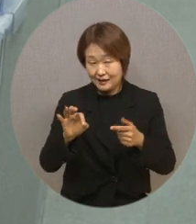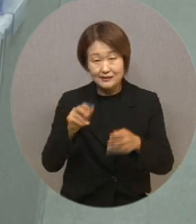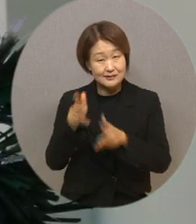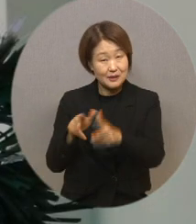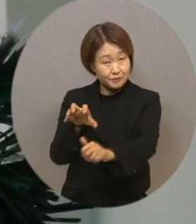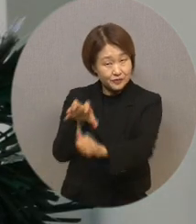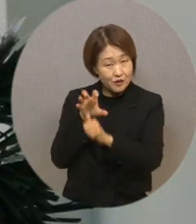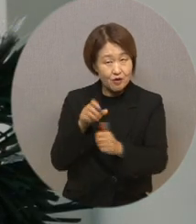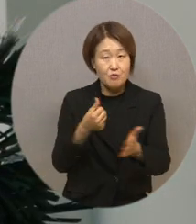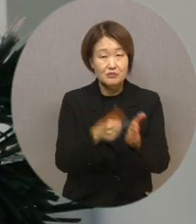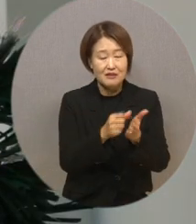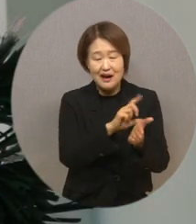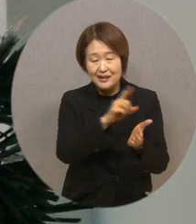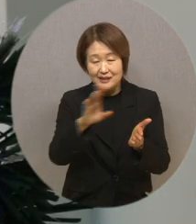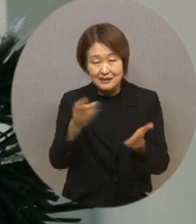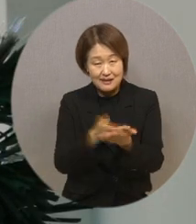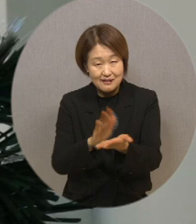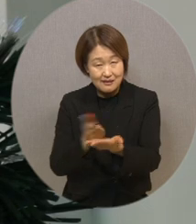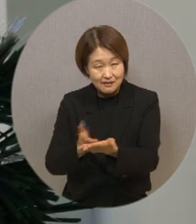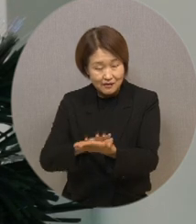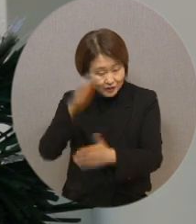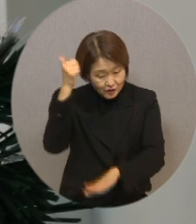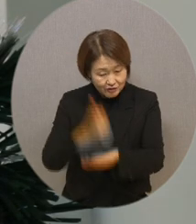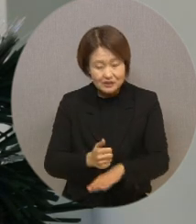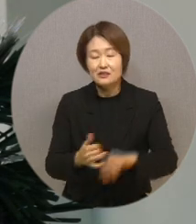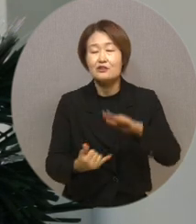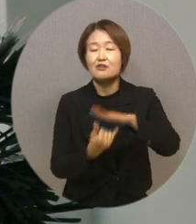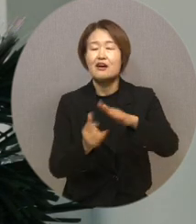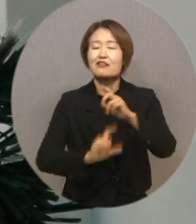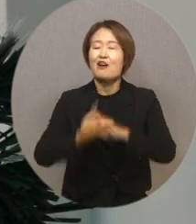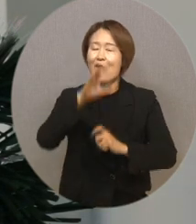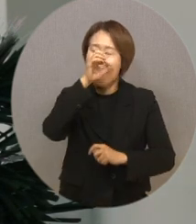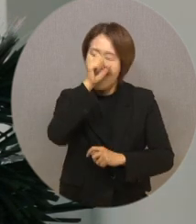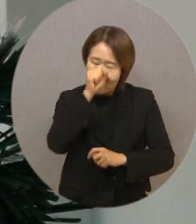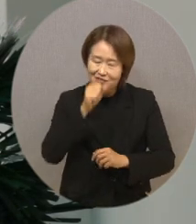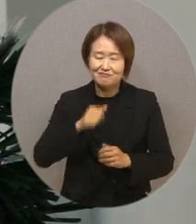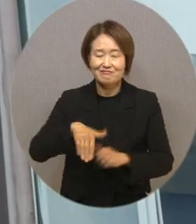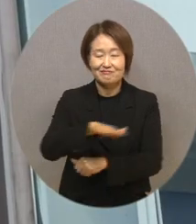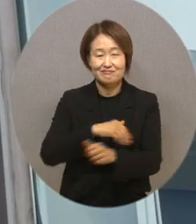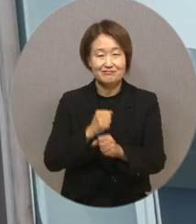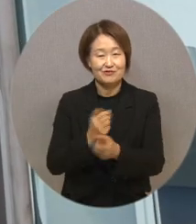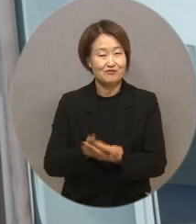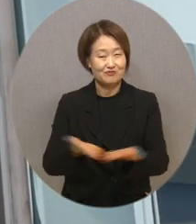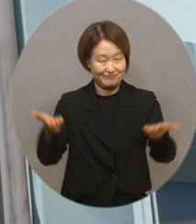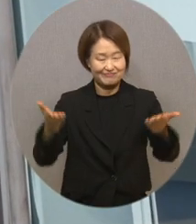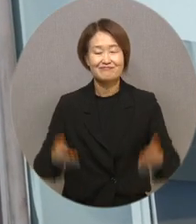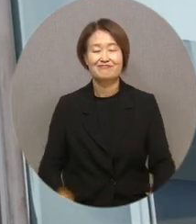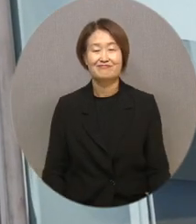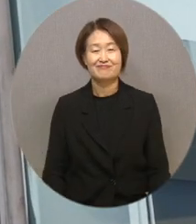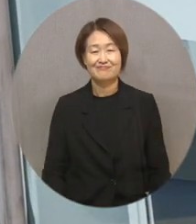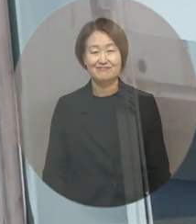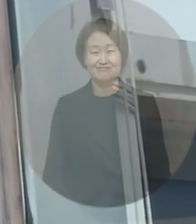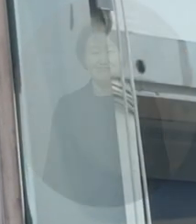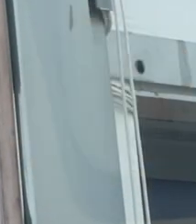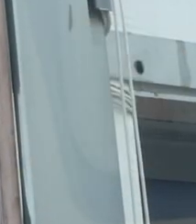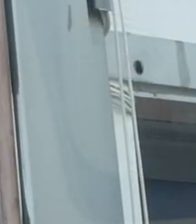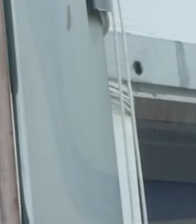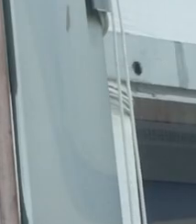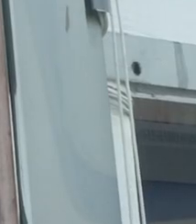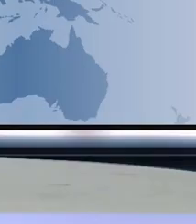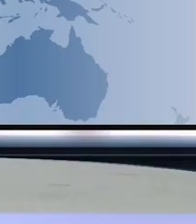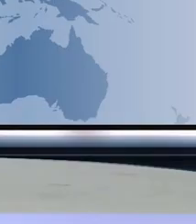리모델링해 지역 청소년들에게 더욱 쾌적한 환경을 제공할 예정입니다. 복지TV 뉴스 황영재입니다.